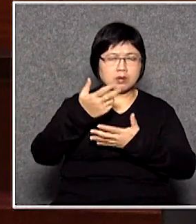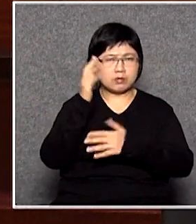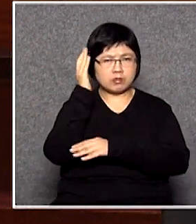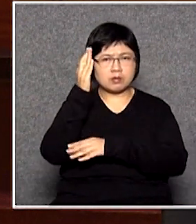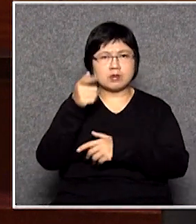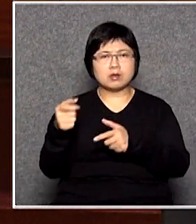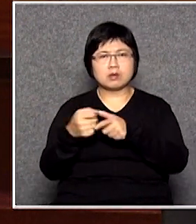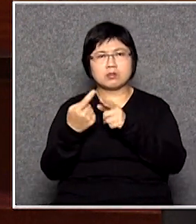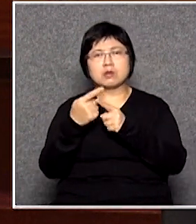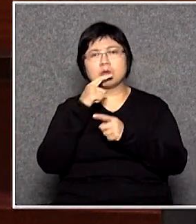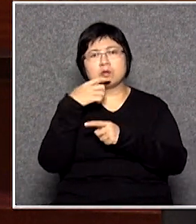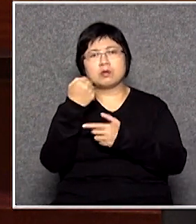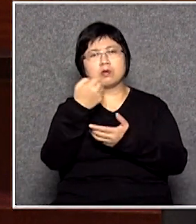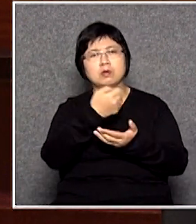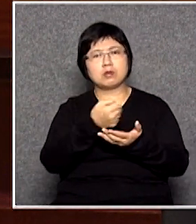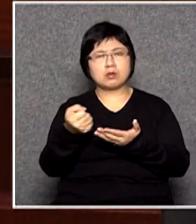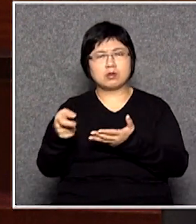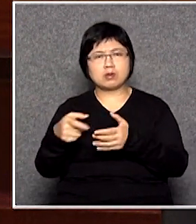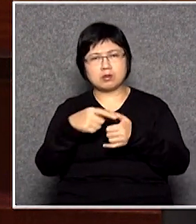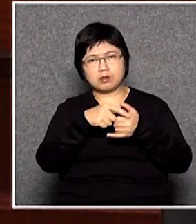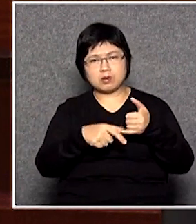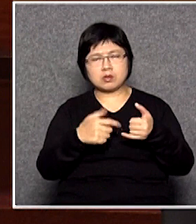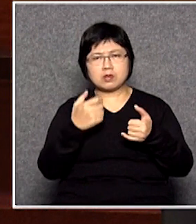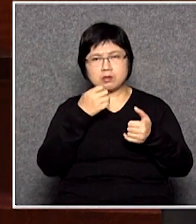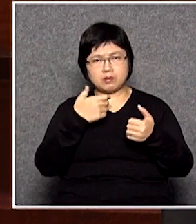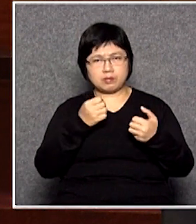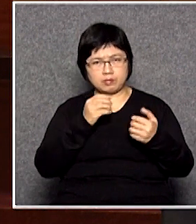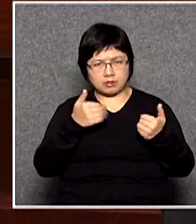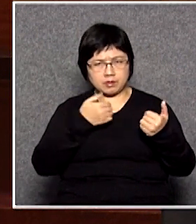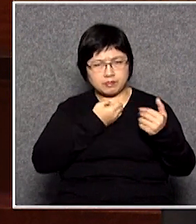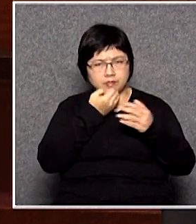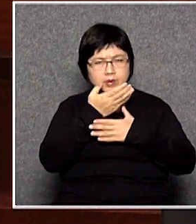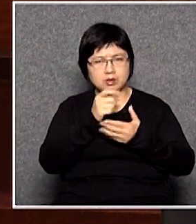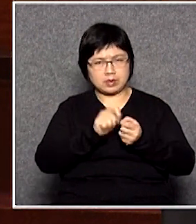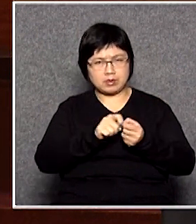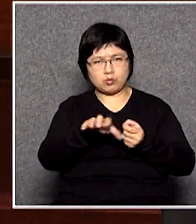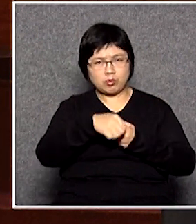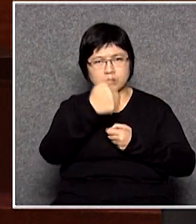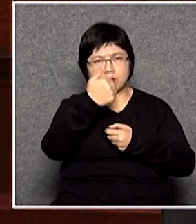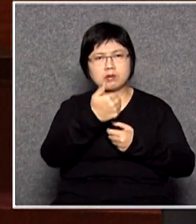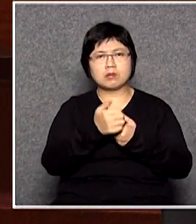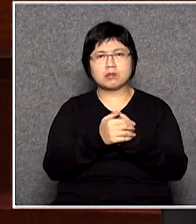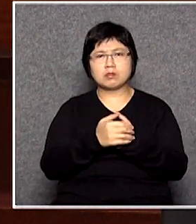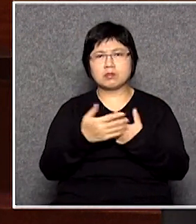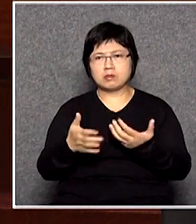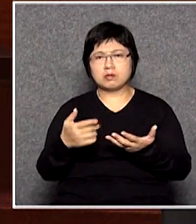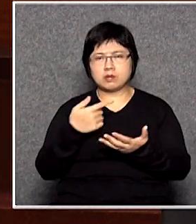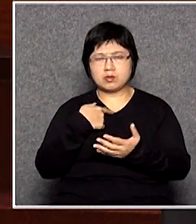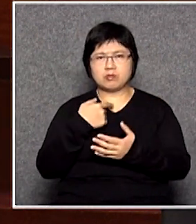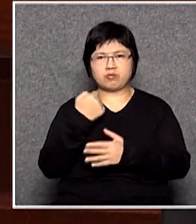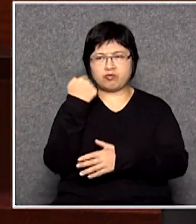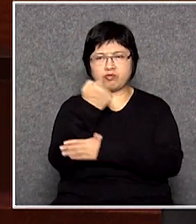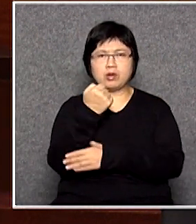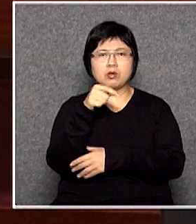公眾有權獲得有關該議員利益披露的資訊。所以在這裡，我不得不反對這